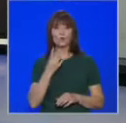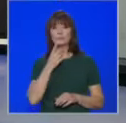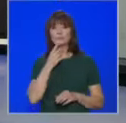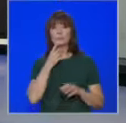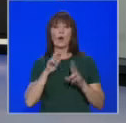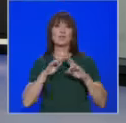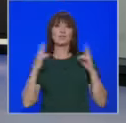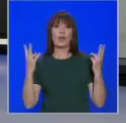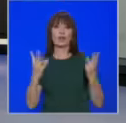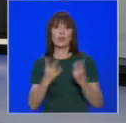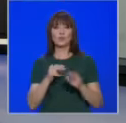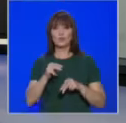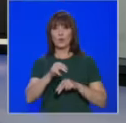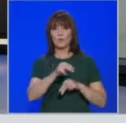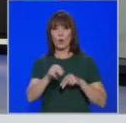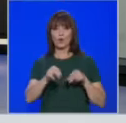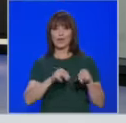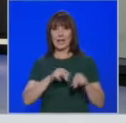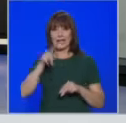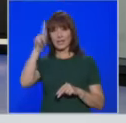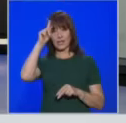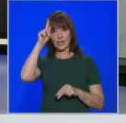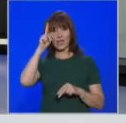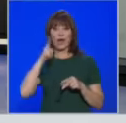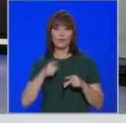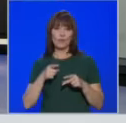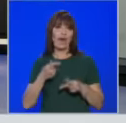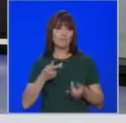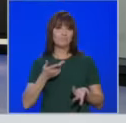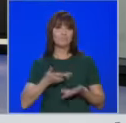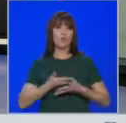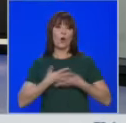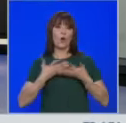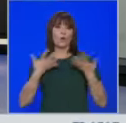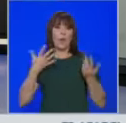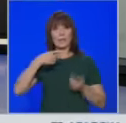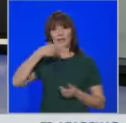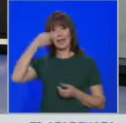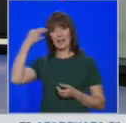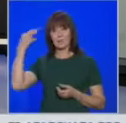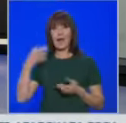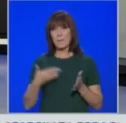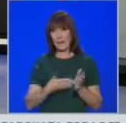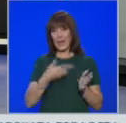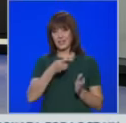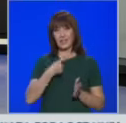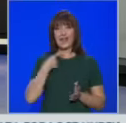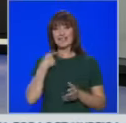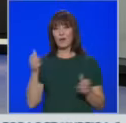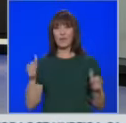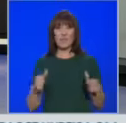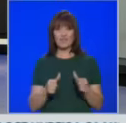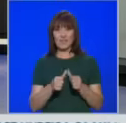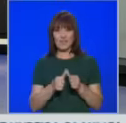купа по шахмат за жени в Баку. Това е горещата спортна тема днес. И макар да загуби финала, Нургюл накара